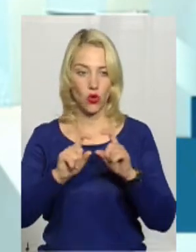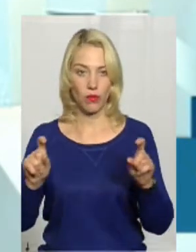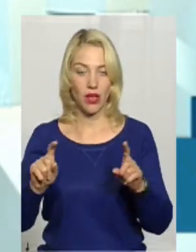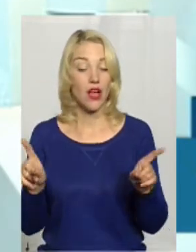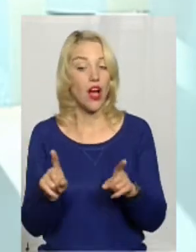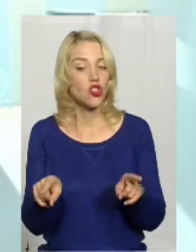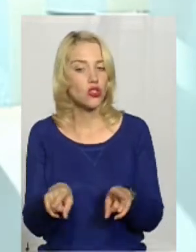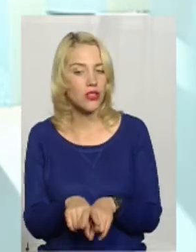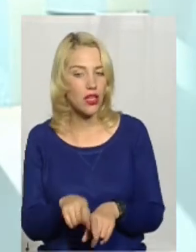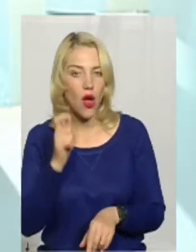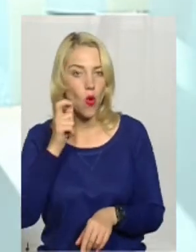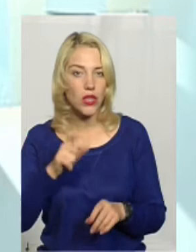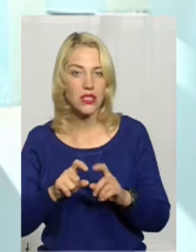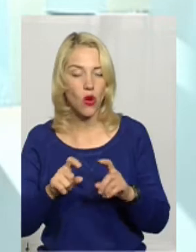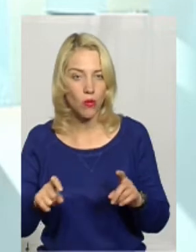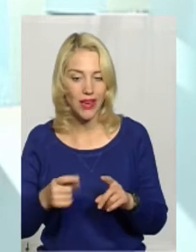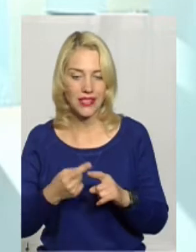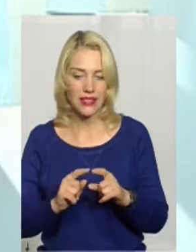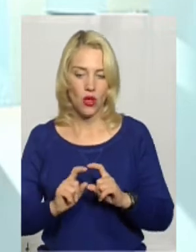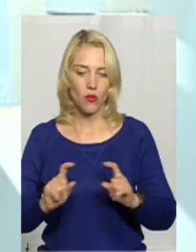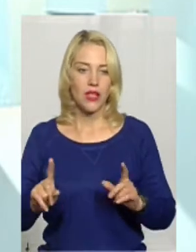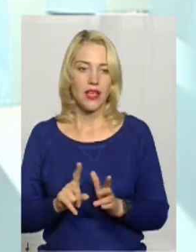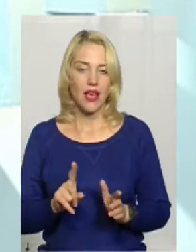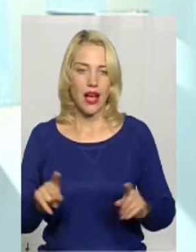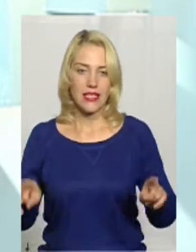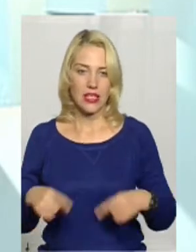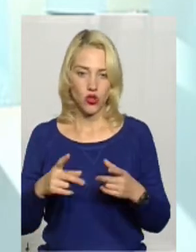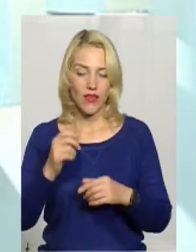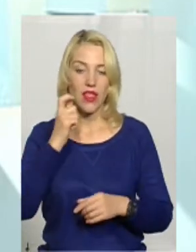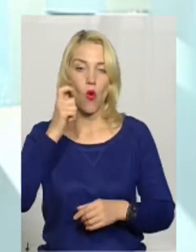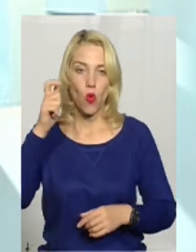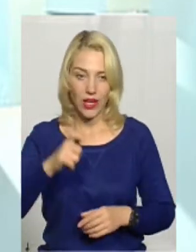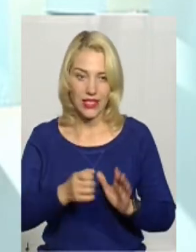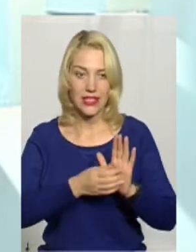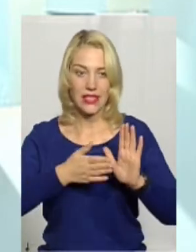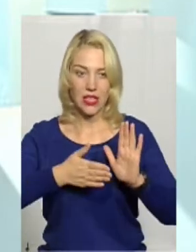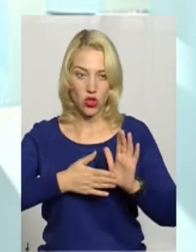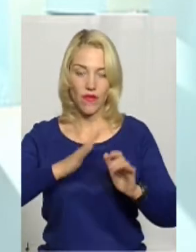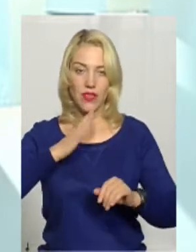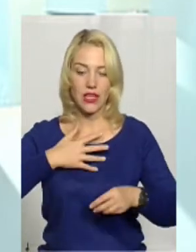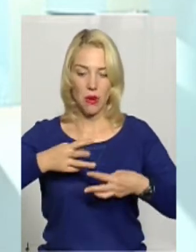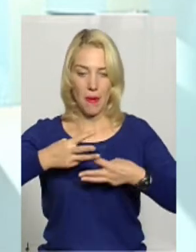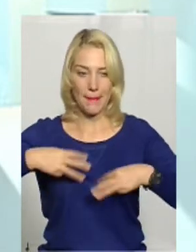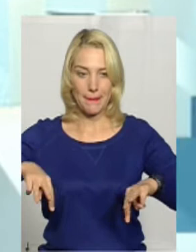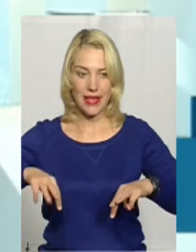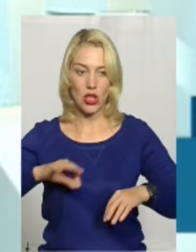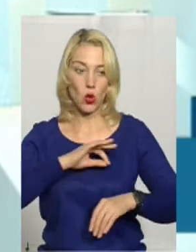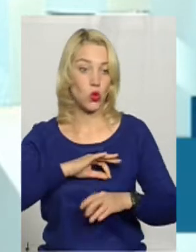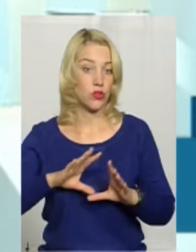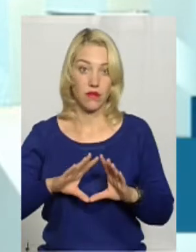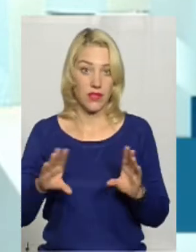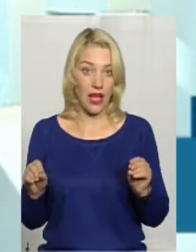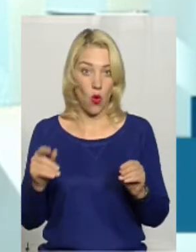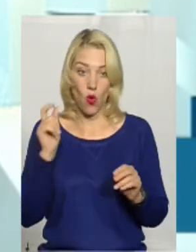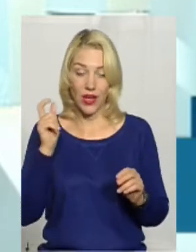українська компанія? Це компанія, яка заснована на Україні, зареєстрована в нашому Мін'юсті. От вся